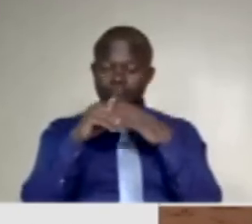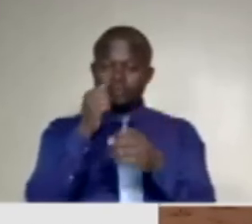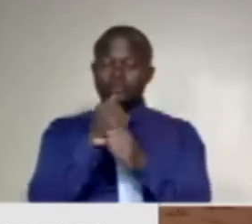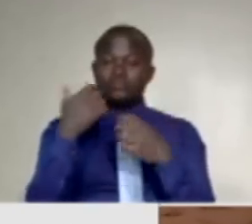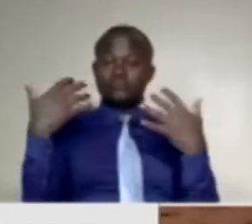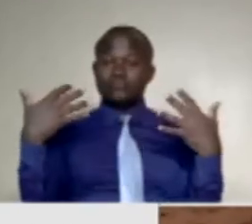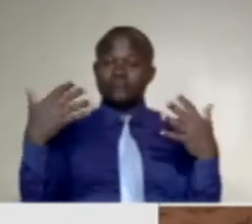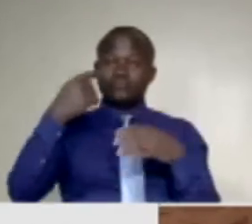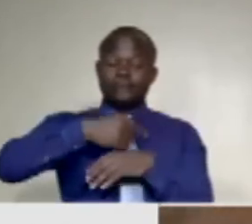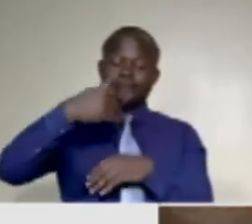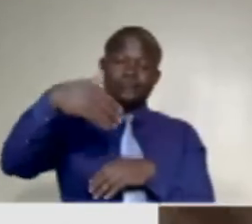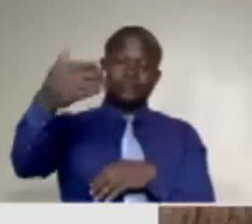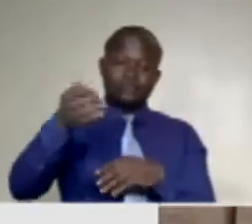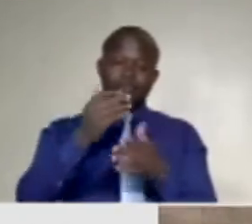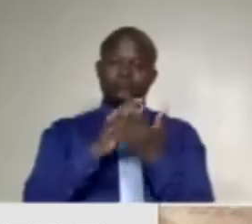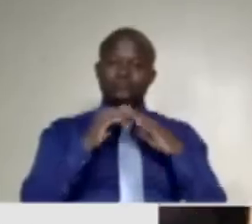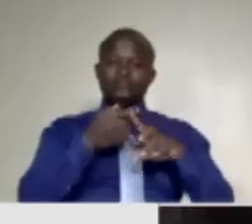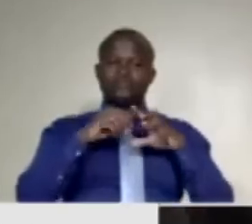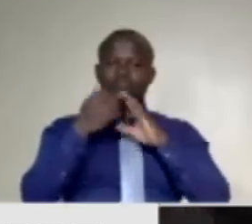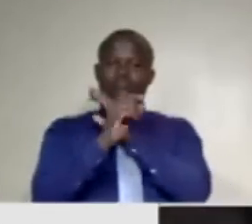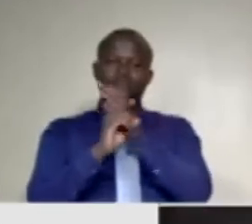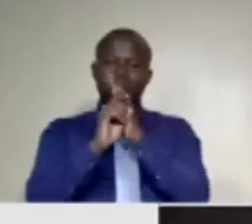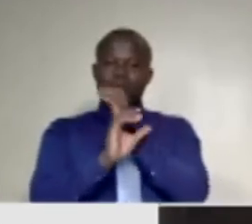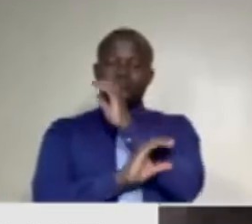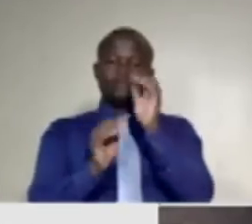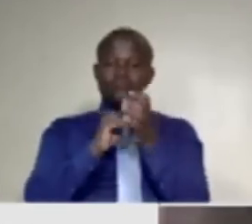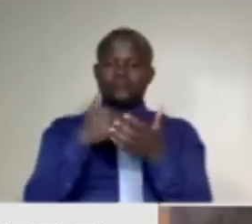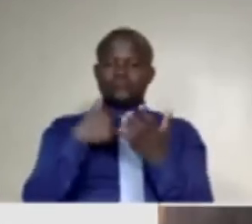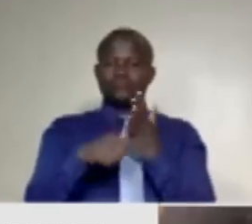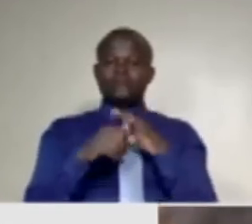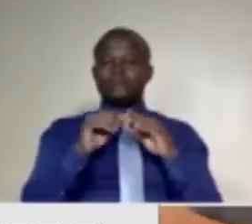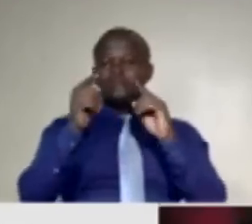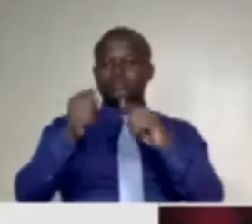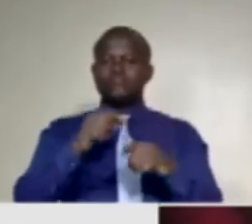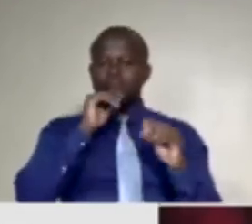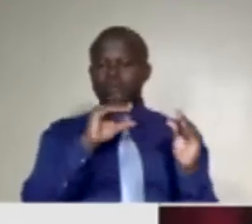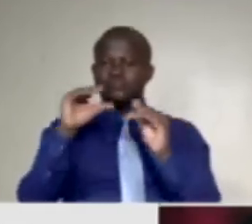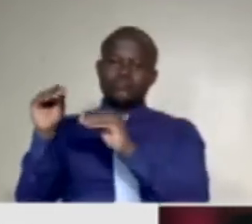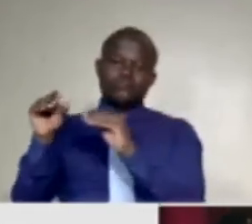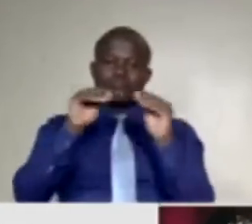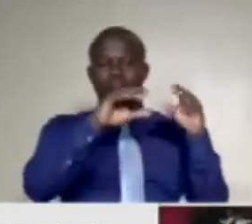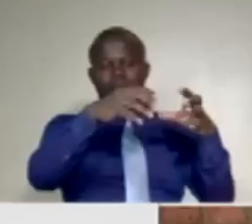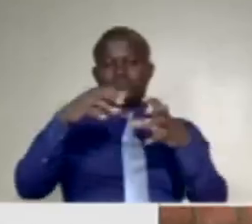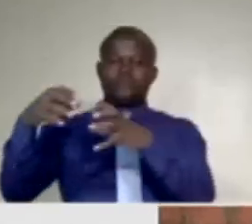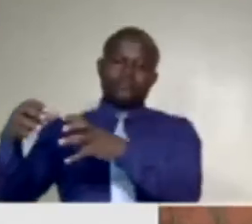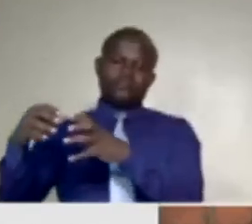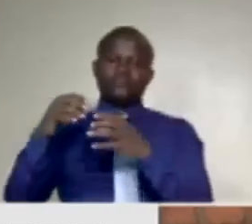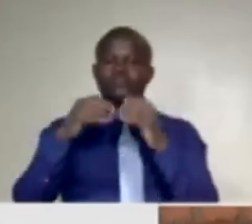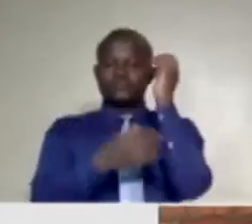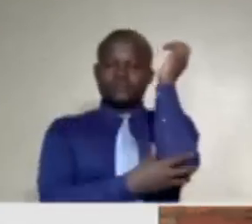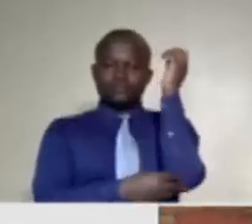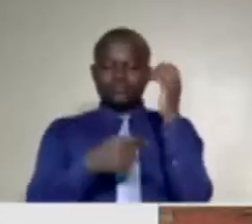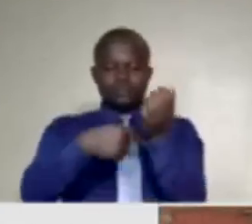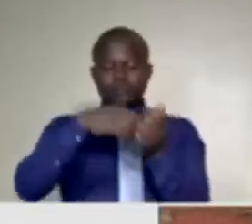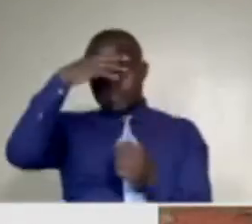myinshi. Hari abaza kwatura baturutse mu tundi turere tw'igihugu ariko bafite ikibazo cyo kuhaza batiyimuje mu byiciro by'ubudehe byishyirwamo mituweli